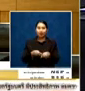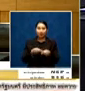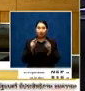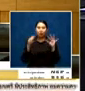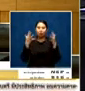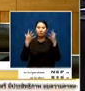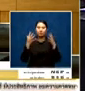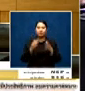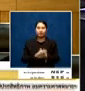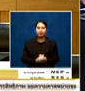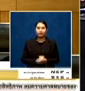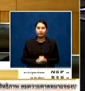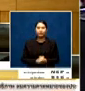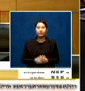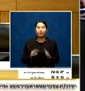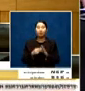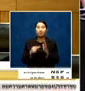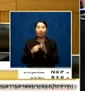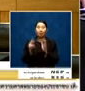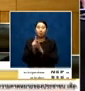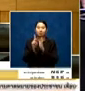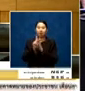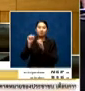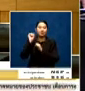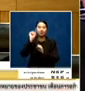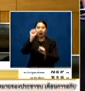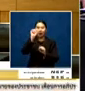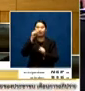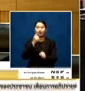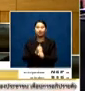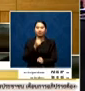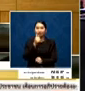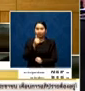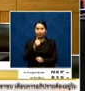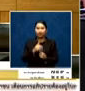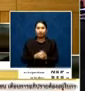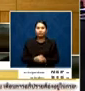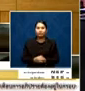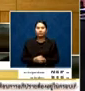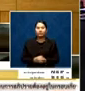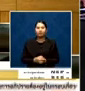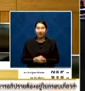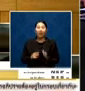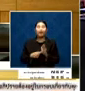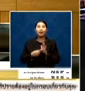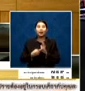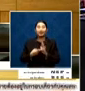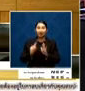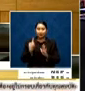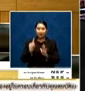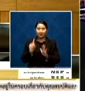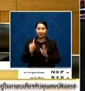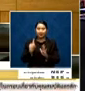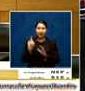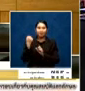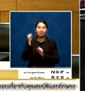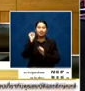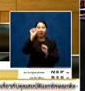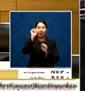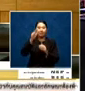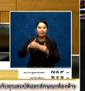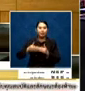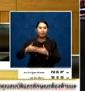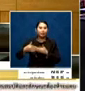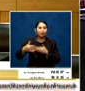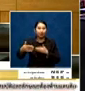ค่อยเสนอพีรพันธ ์เขารออีกหลายช็อตไม่ต้องห่วงฮะ เขารอช็อตอื่น ครับแต่ว่าดูเท่าที่อภิปรายมาคือโควต้าของส